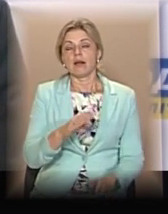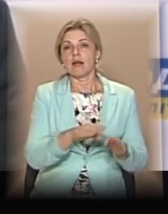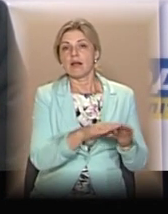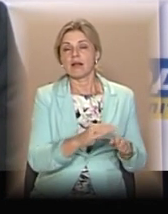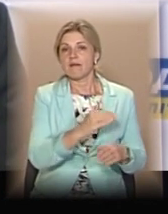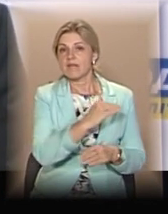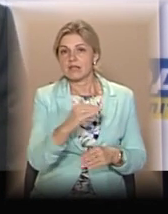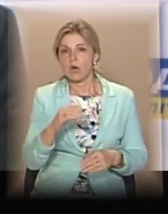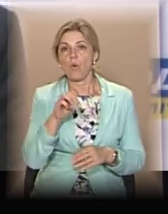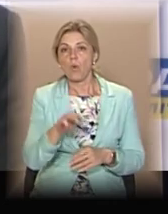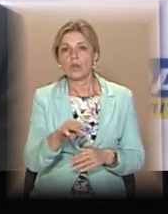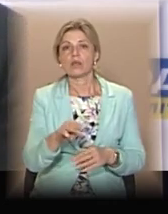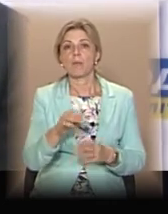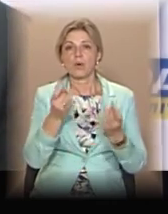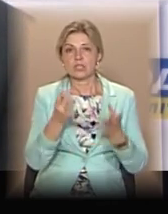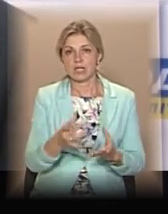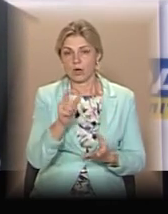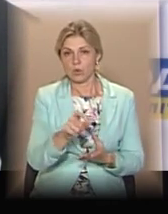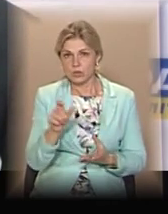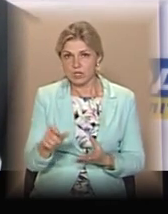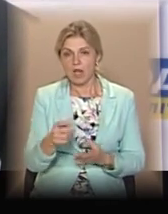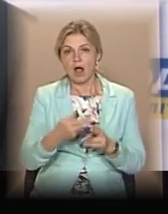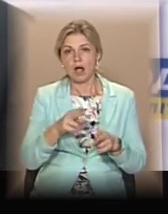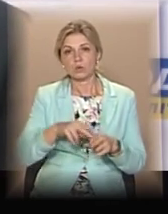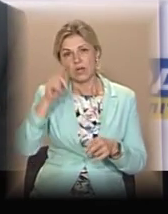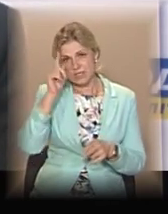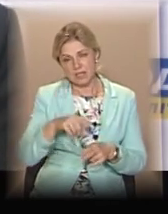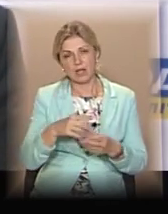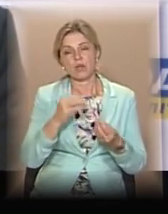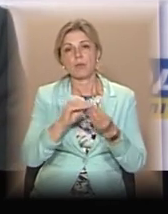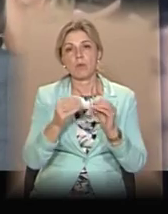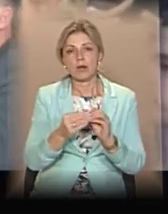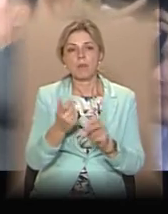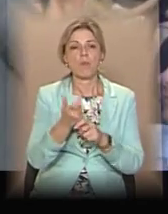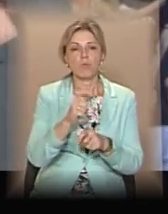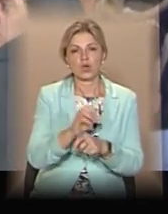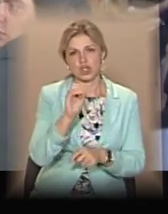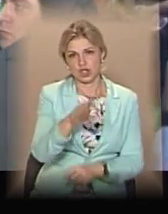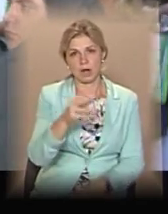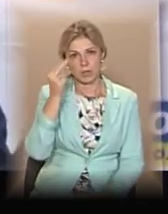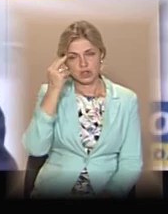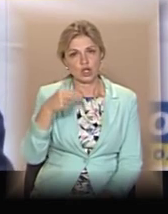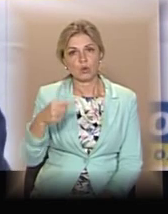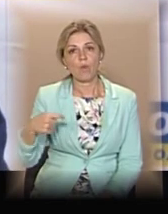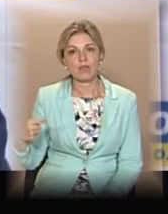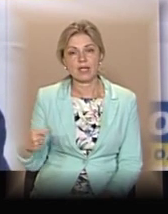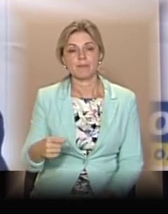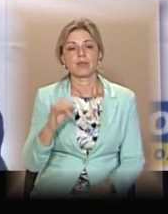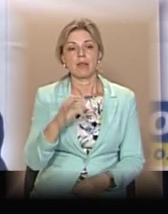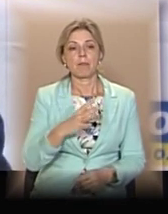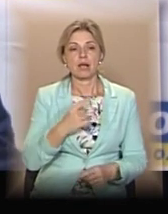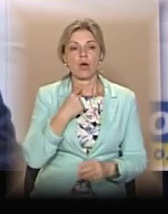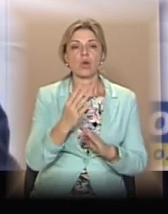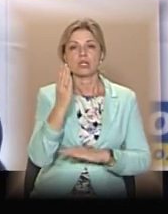простых горожан, которые знают свои проблемы намного больше, чем любой из чиновников. Учасники конференції проголосували за висування